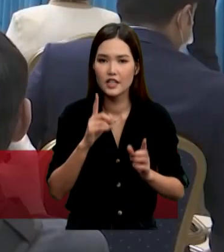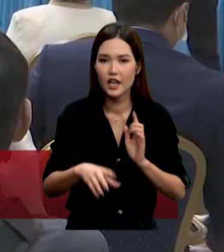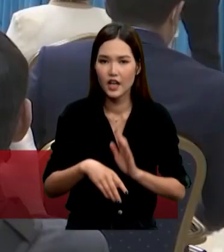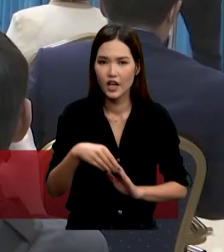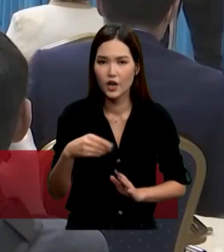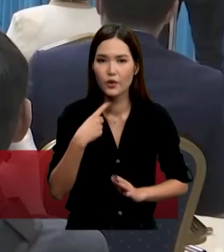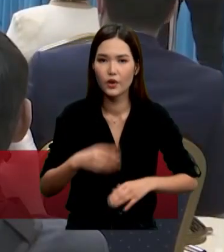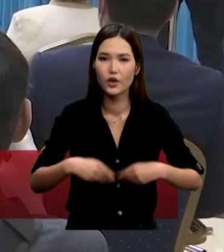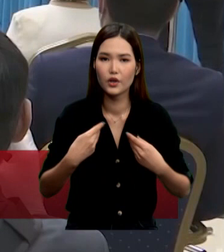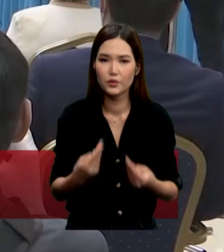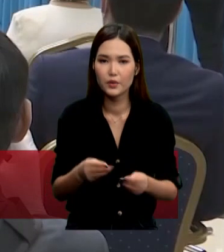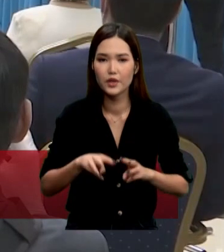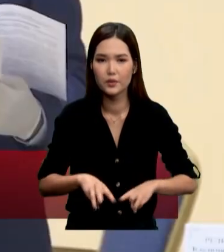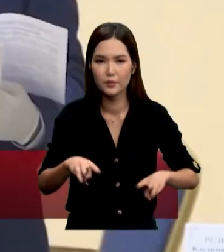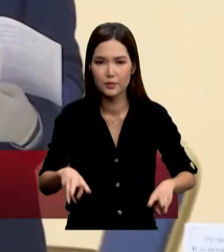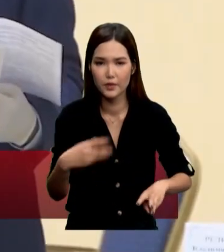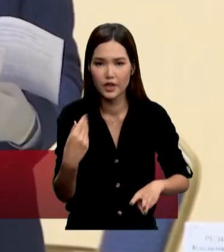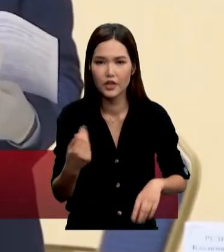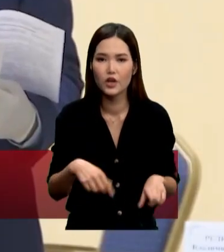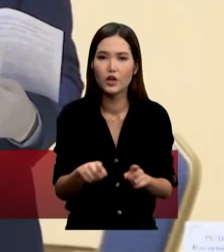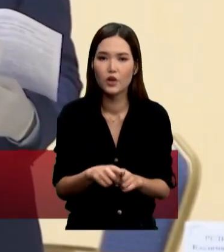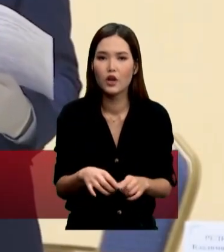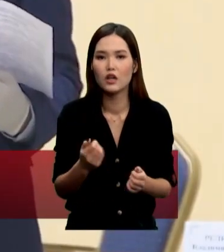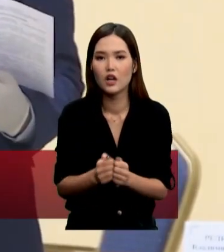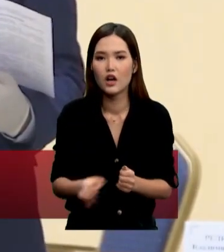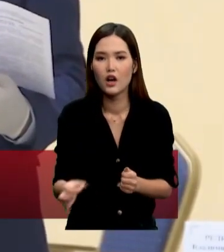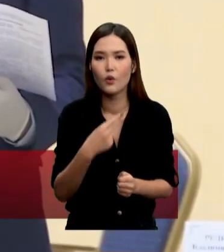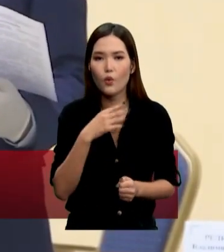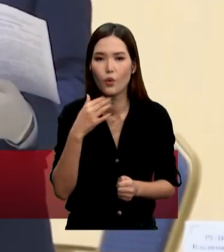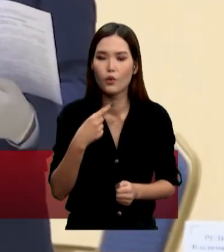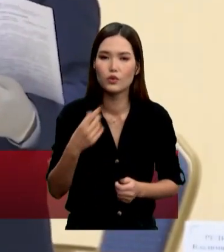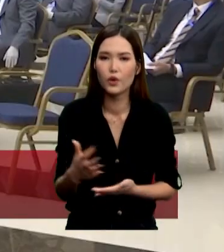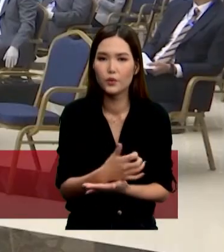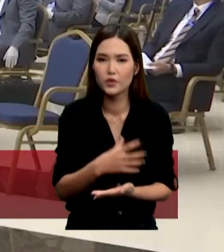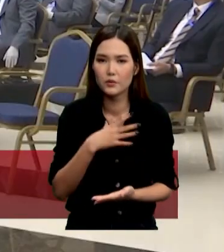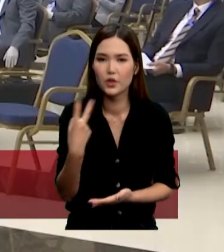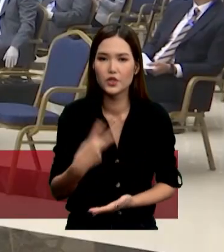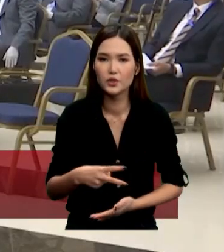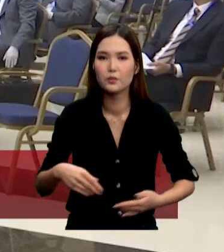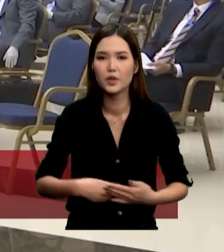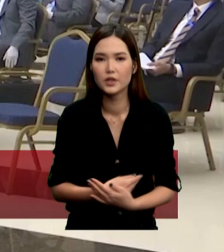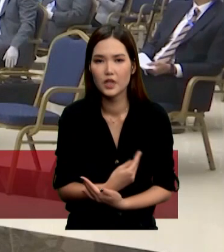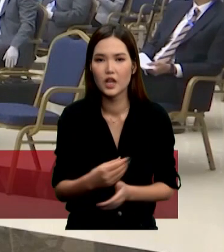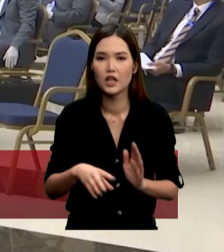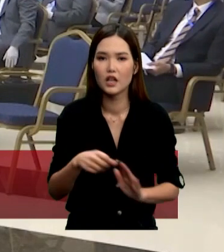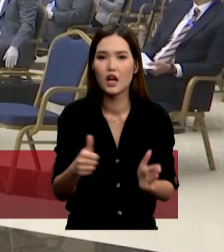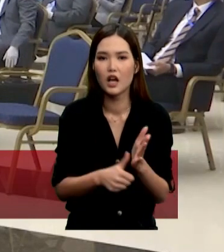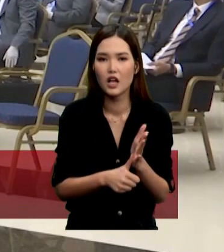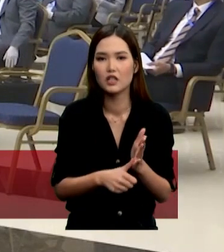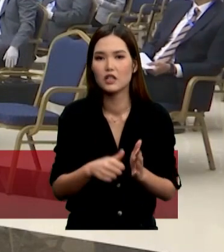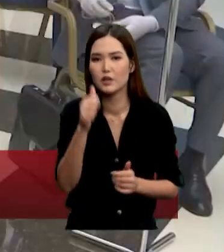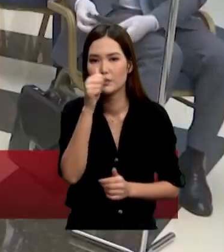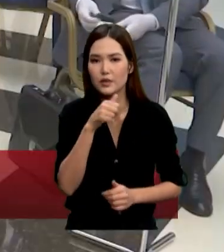дауыс берушілер мәслихат депутаттары. Сайлауда өз аймағы бойынша көп дауыс жинаған 20 жаңа сенатор 6 жылдық